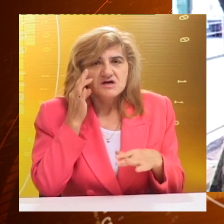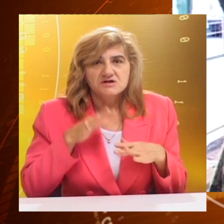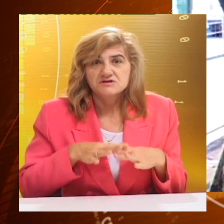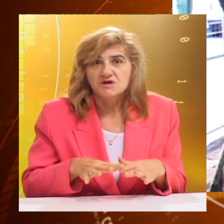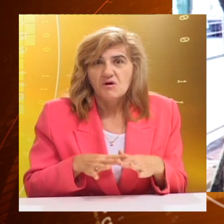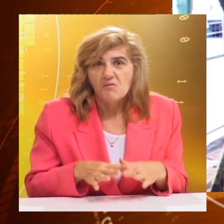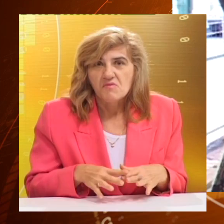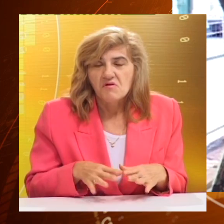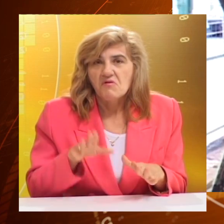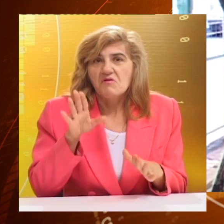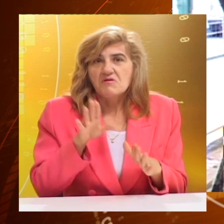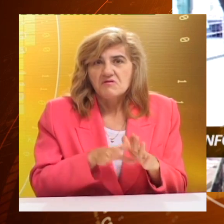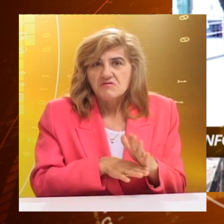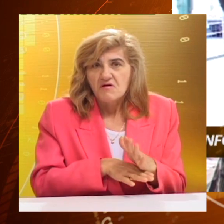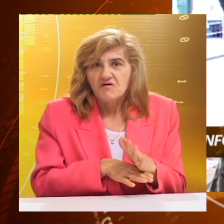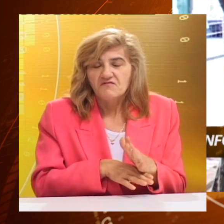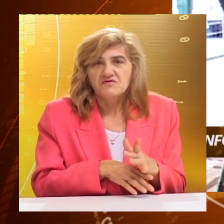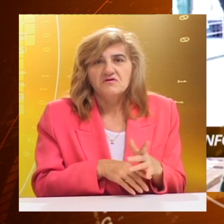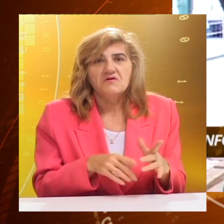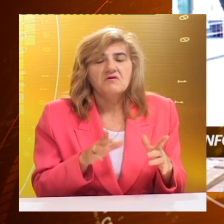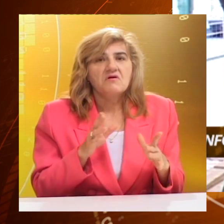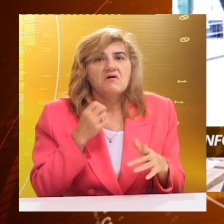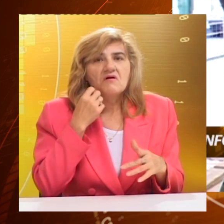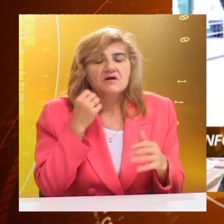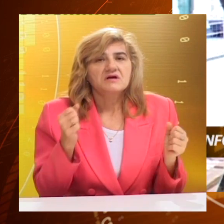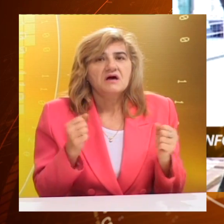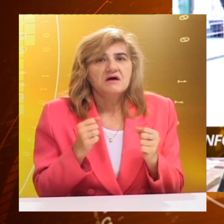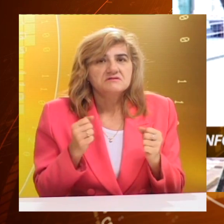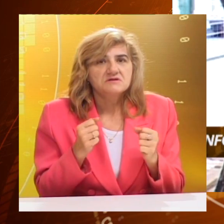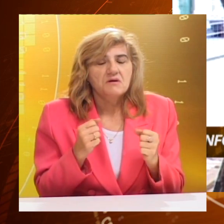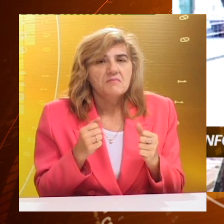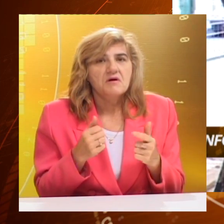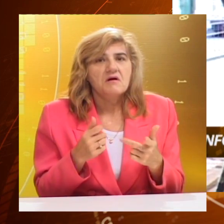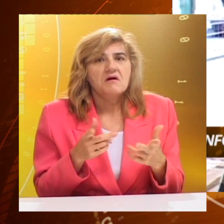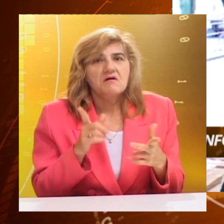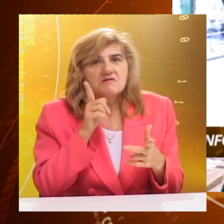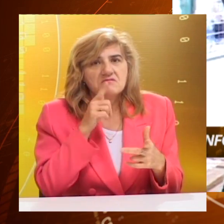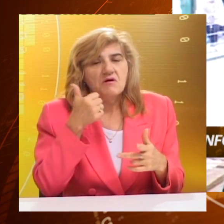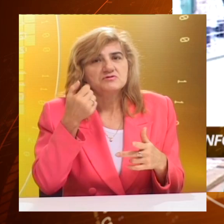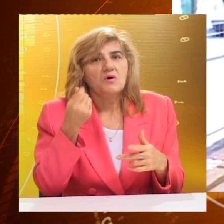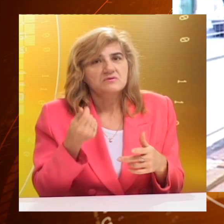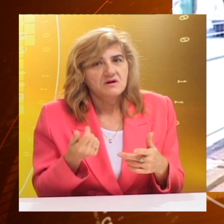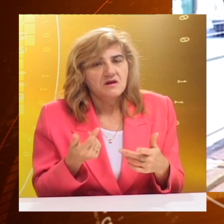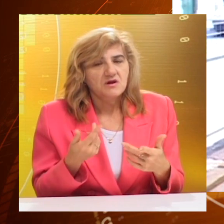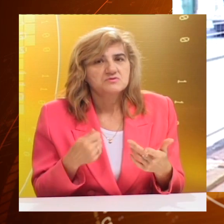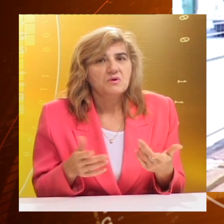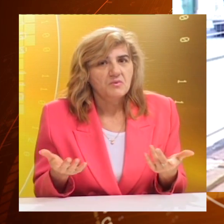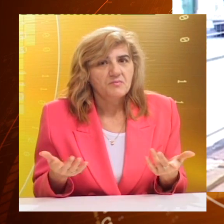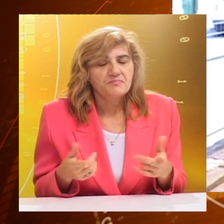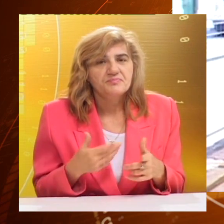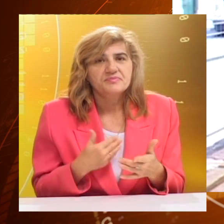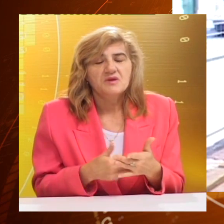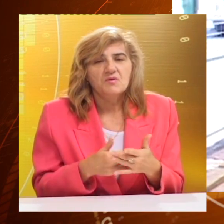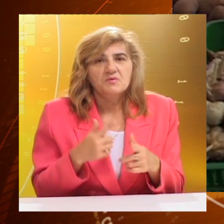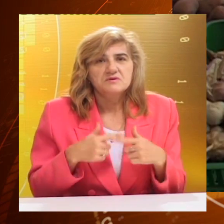najviše vole kiseli kupus. A ja, jeftino je onda kad je sezona 10-20 dinara kilo, a preko zime je 100